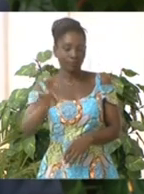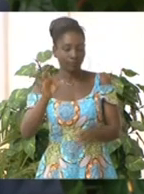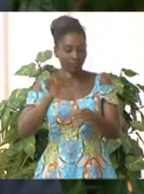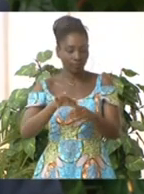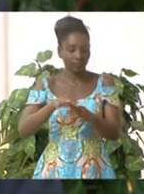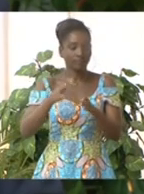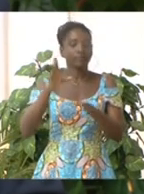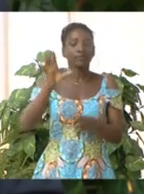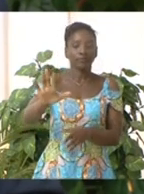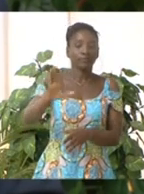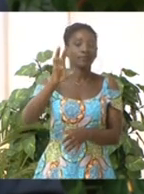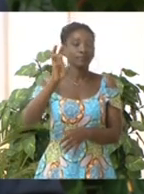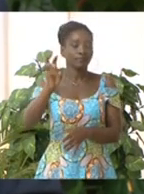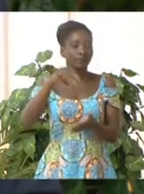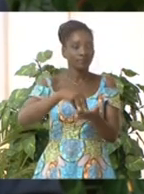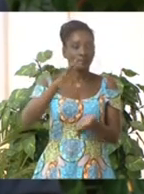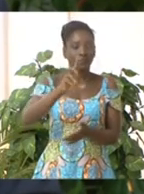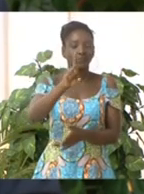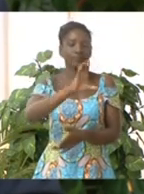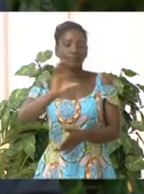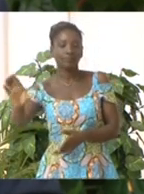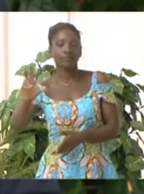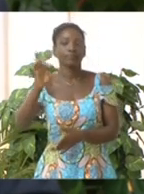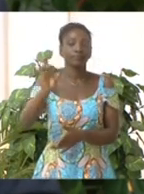56183. Taux de participation